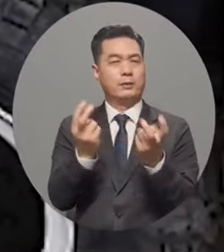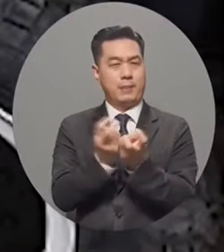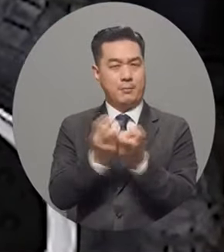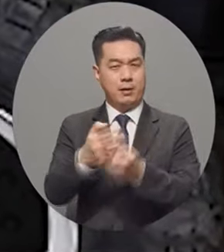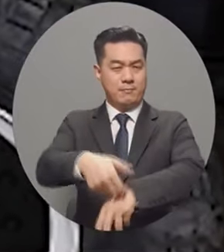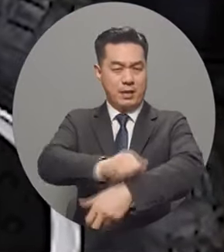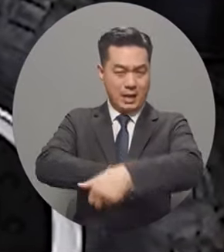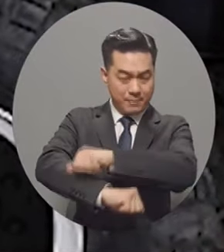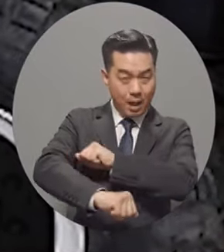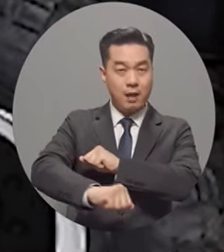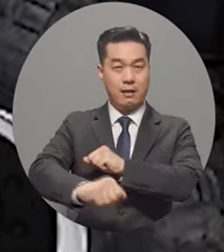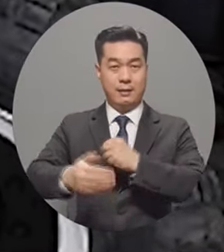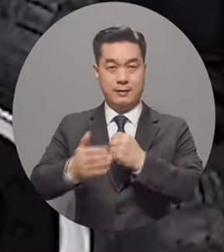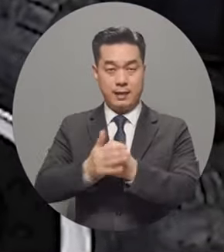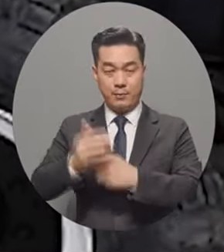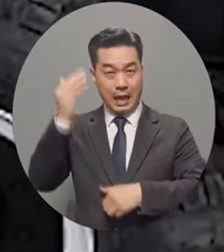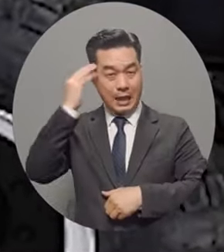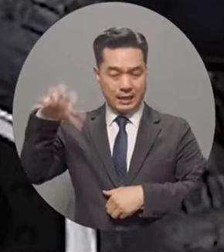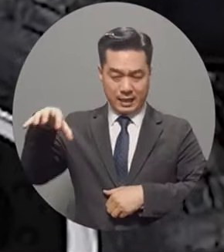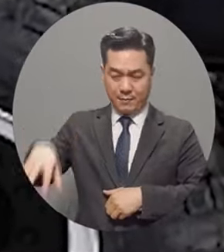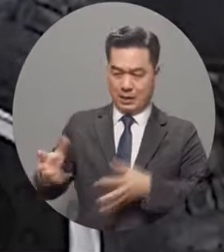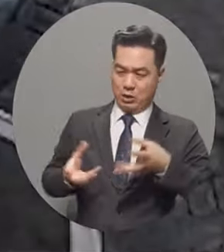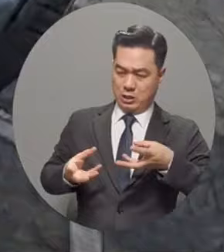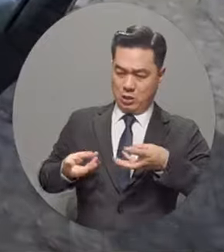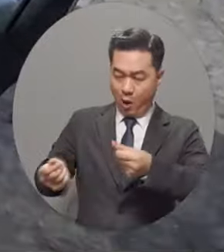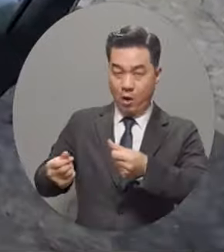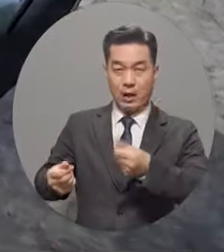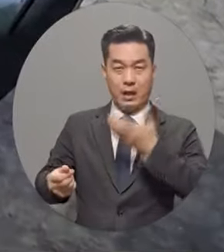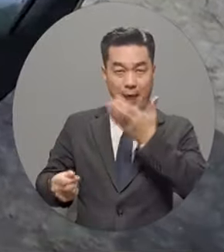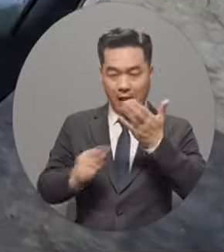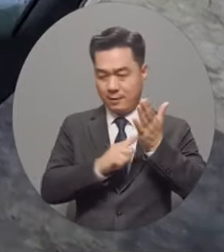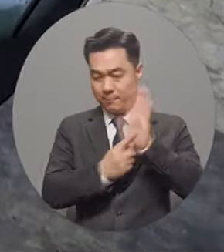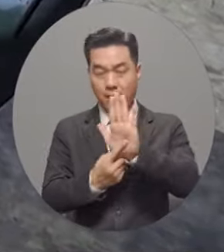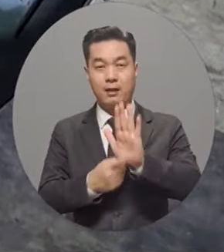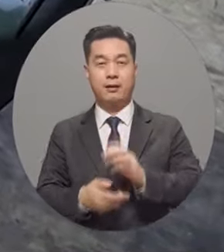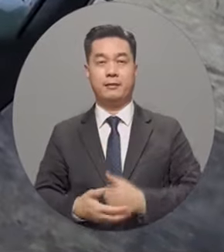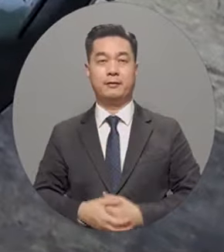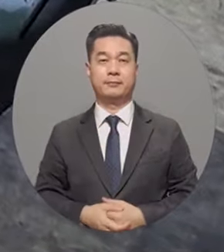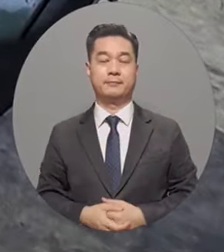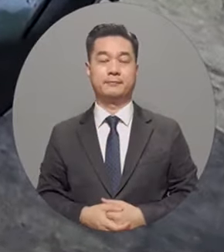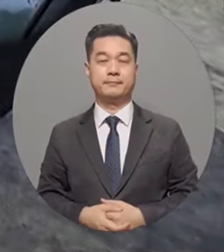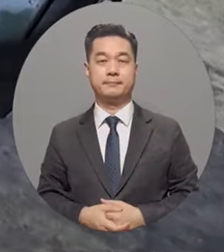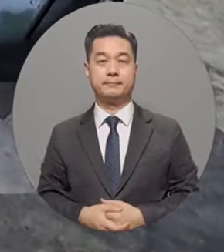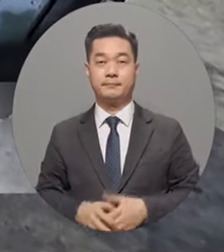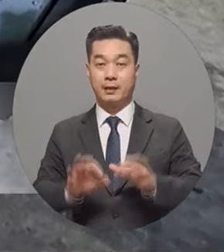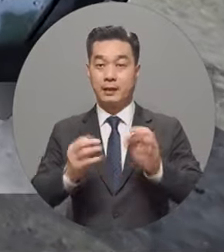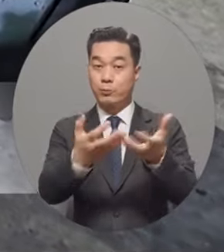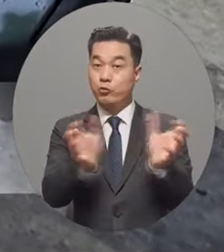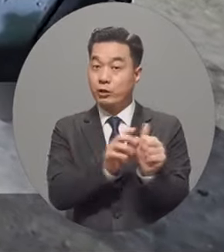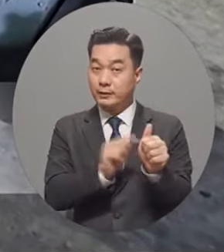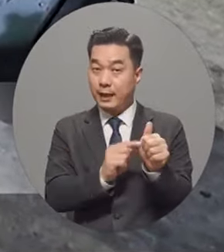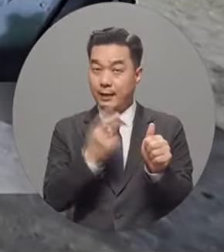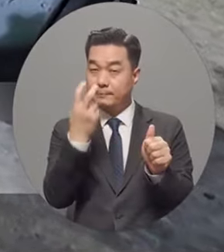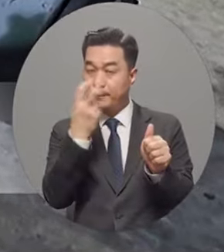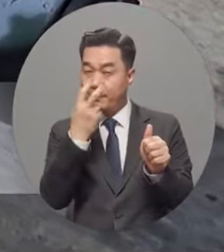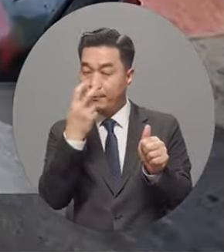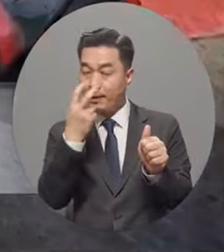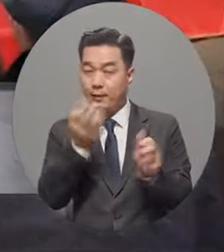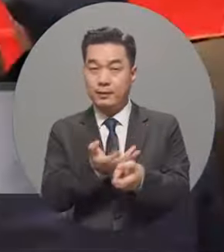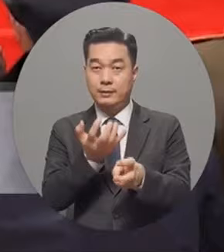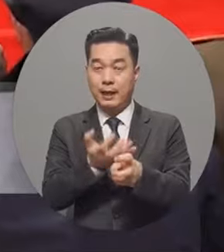역량을 총동원해 대한민국을 초토화해버릴 것이라고 위협했습니다. 김 위원장이 살펴본 차량들은